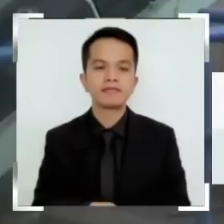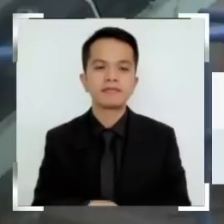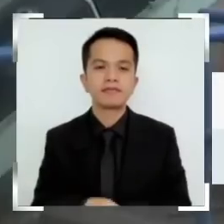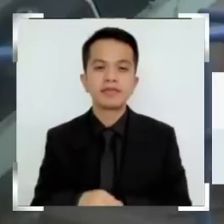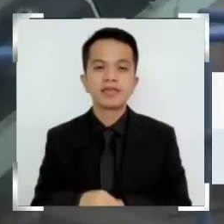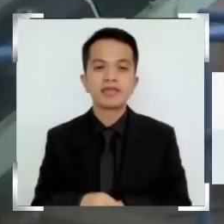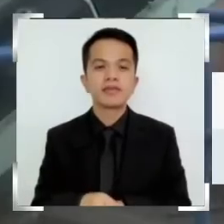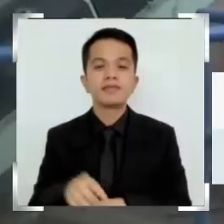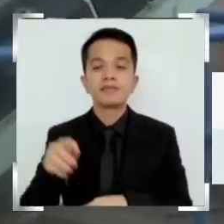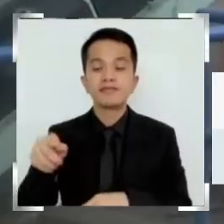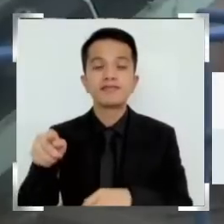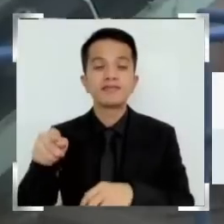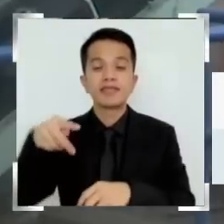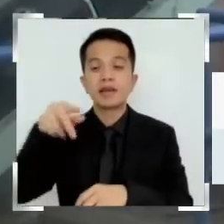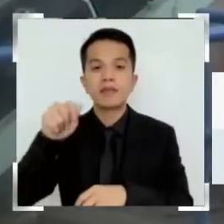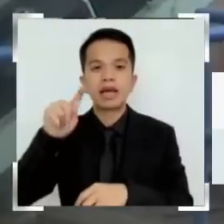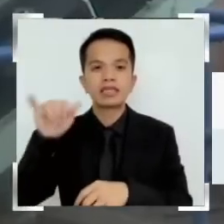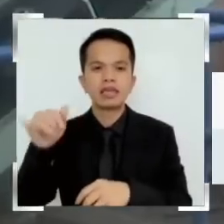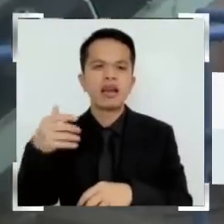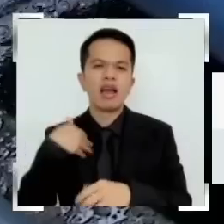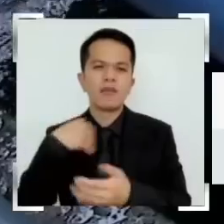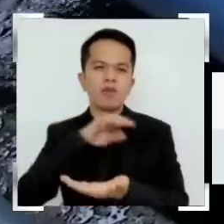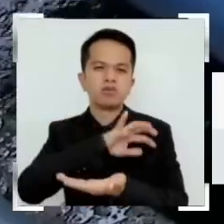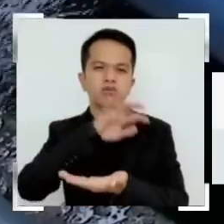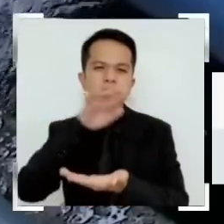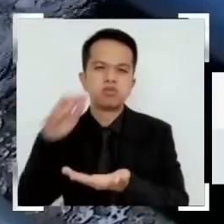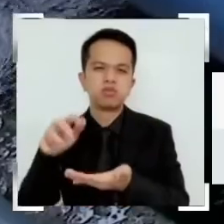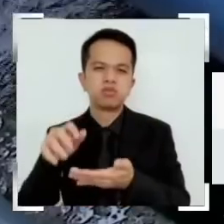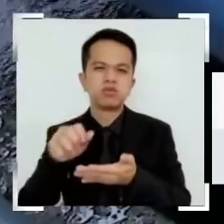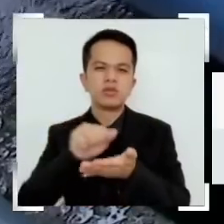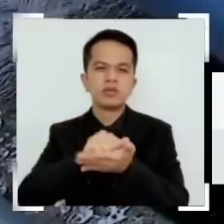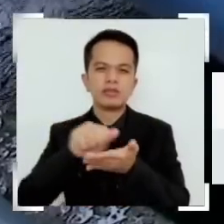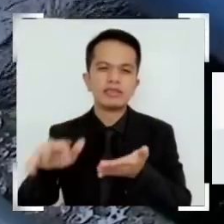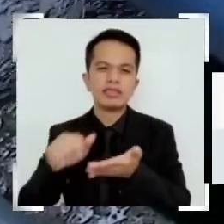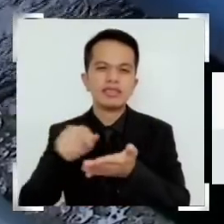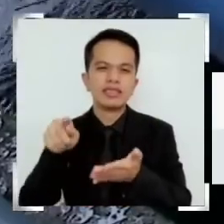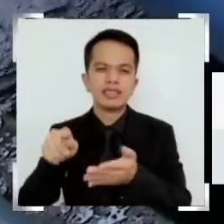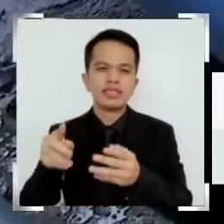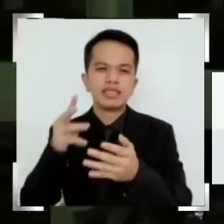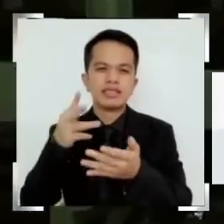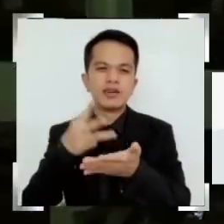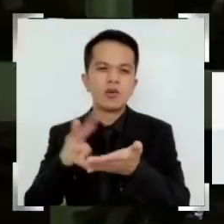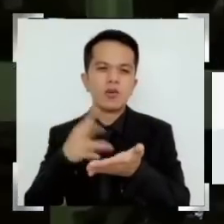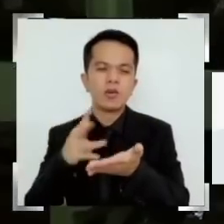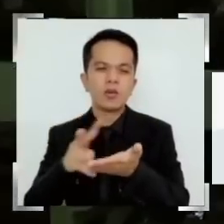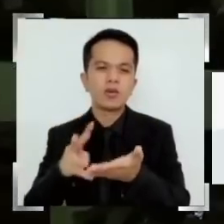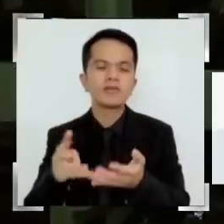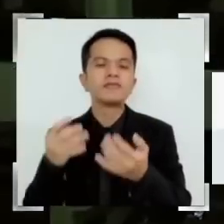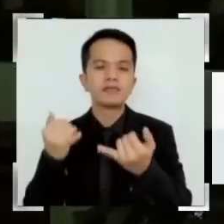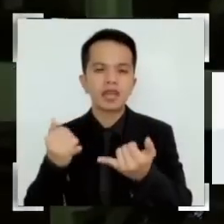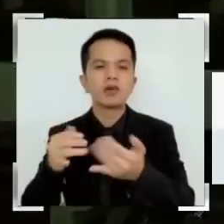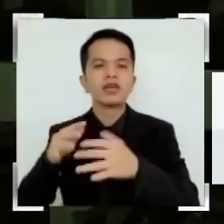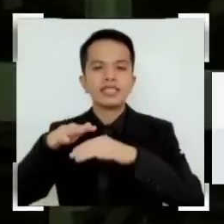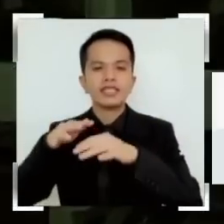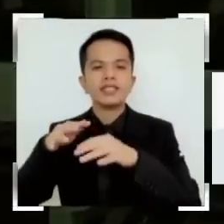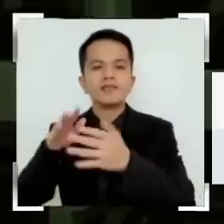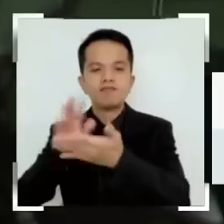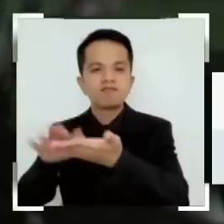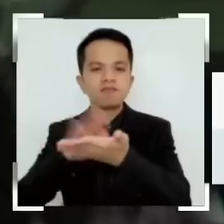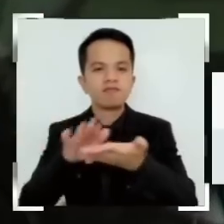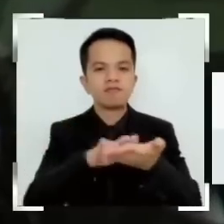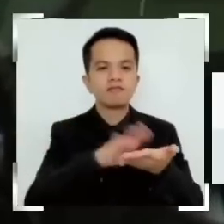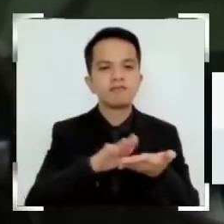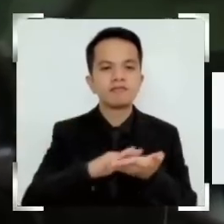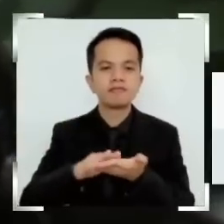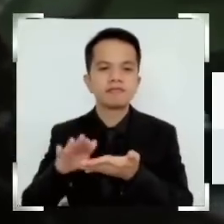Pasay, gabundok na basura na ang nahahakot. Ayon sa MMDA, nasa tamang kondisyon ang lahat ng pumping stations nila sa Metro